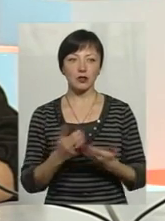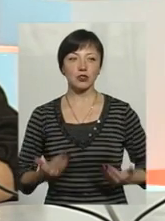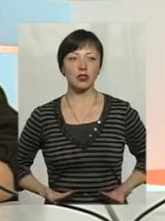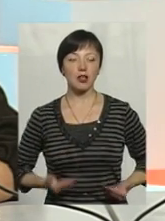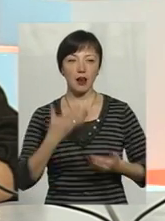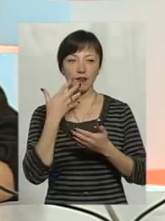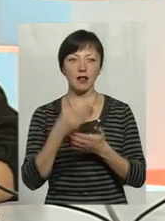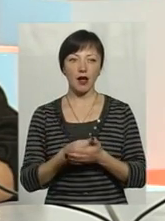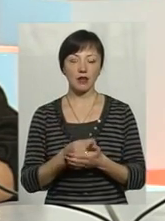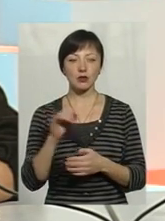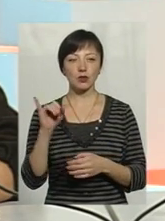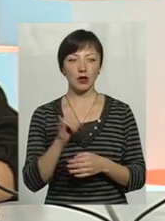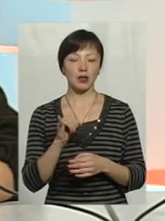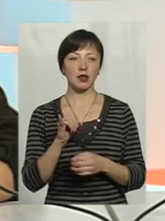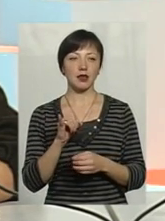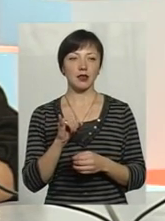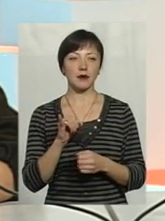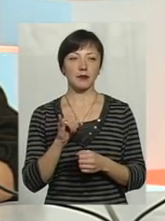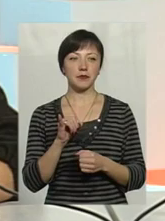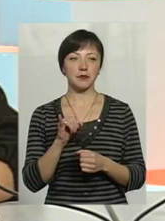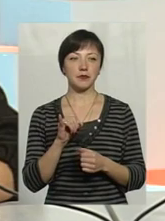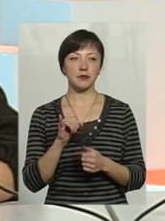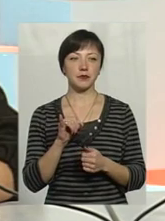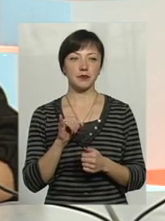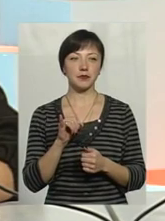власного і продукування і